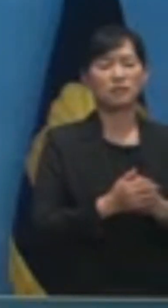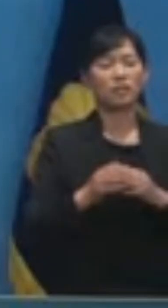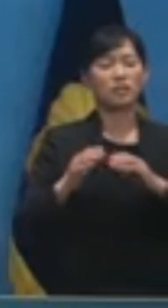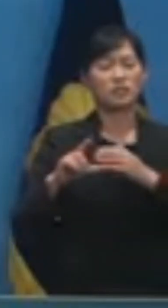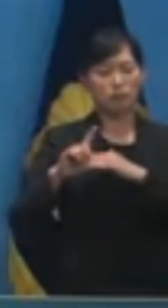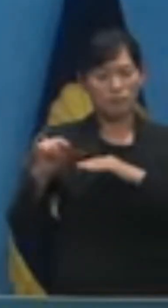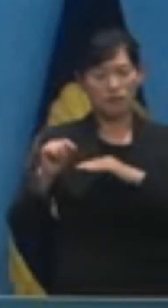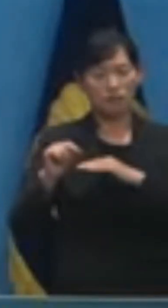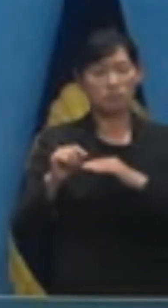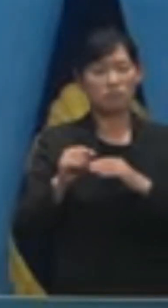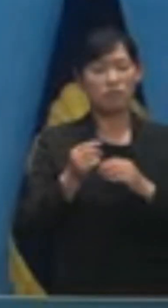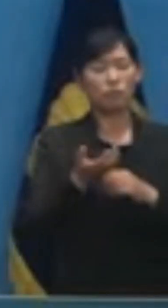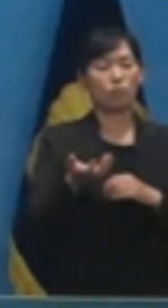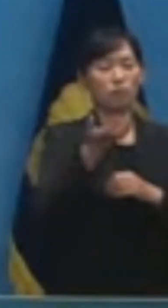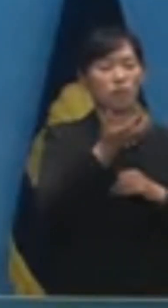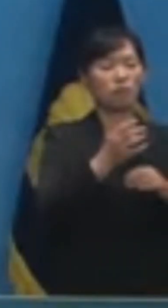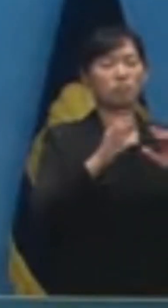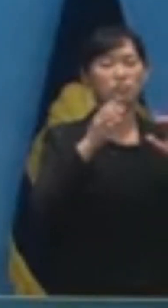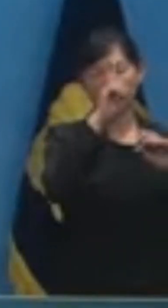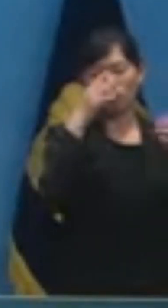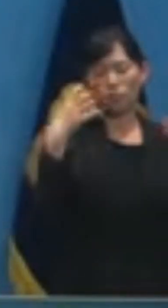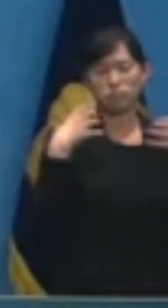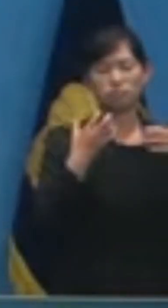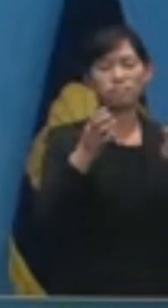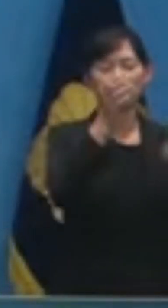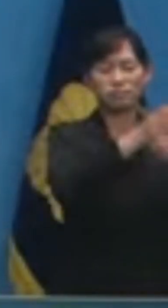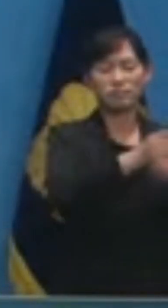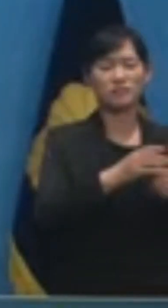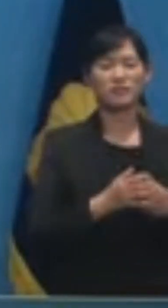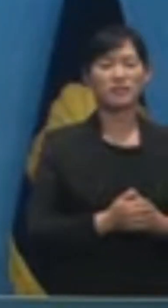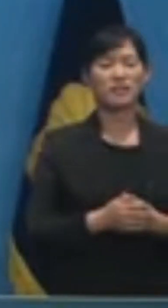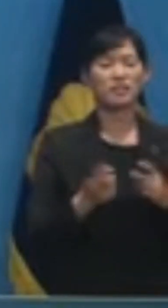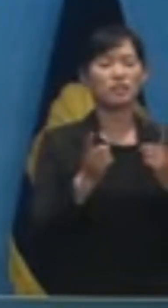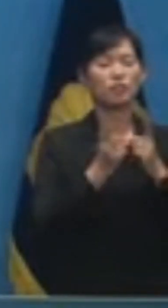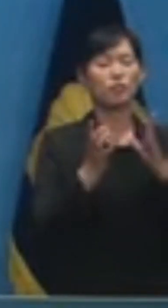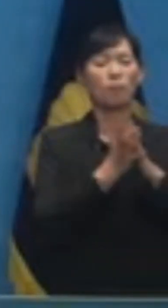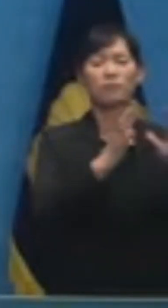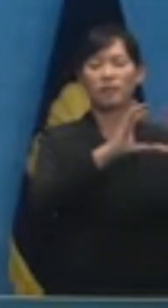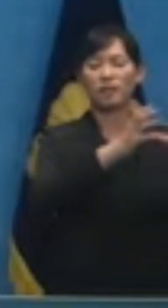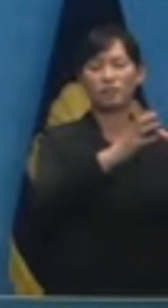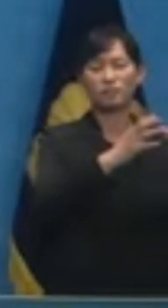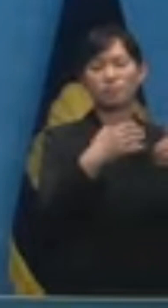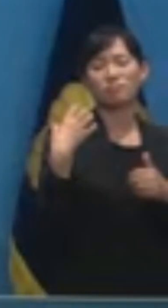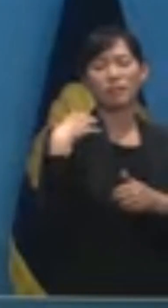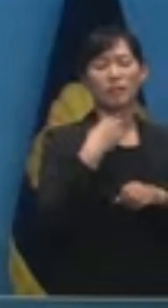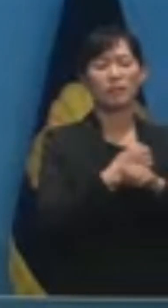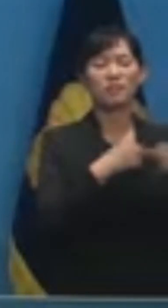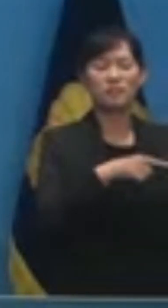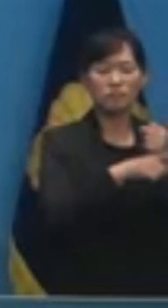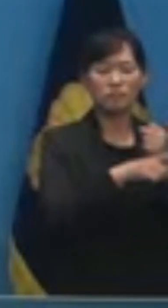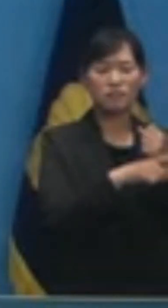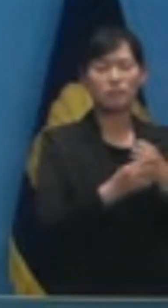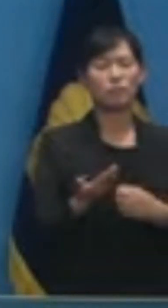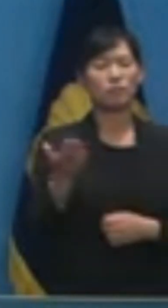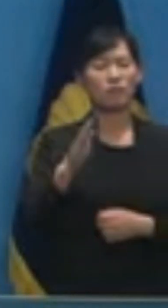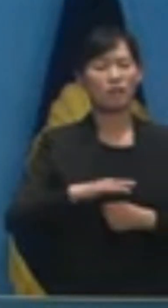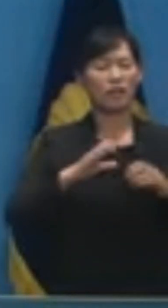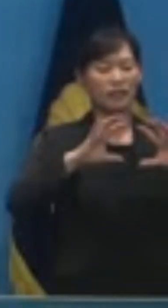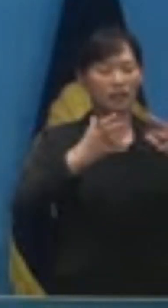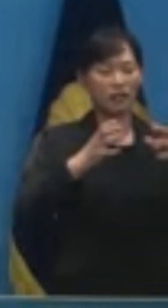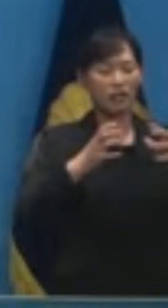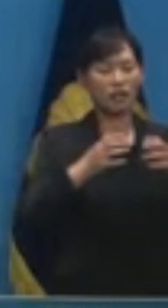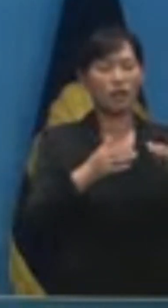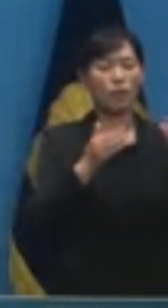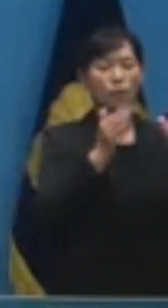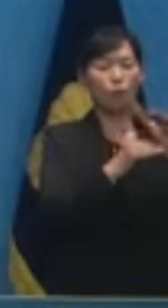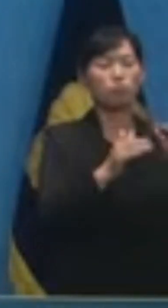처우를 개선하고 국가에서 소방에서 직접 책임지겠다는 의미였습니다. 하지만 국가직으로 전환된